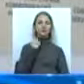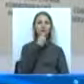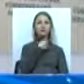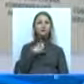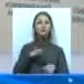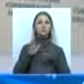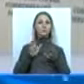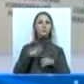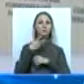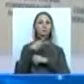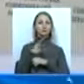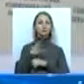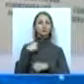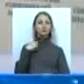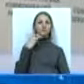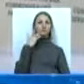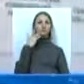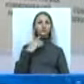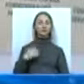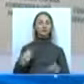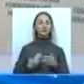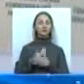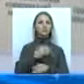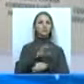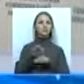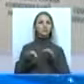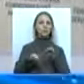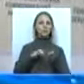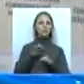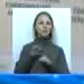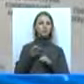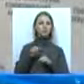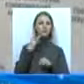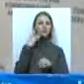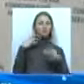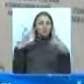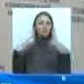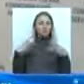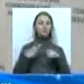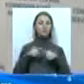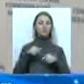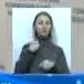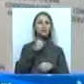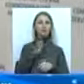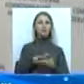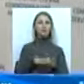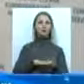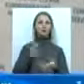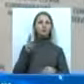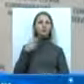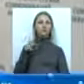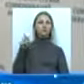Біз жыл сайын елбасының қатысуымен жалпы ұлттық телекөпір барысында индустриалды инновациялық жобаларды іске қосып келеміз. Биылда сол шара өткізіледі